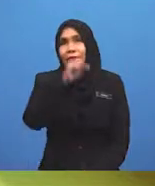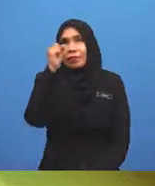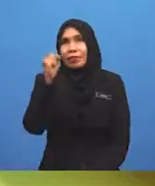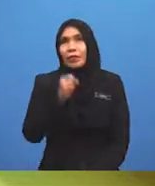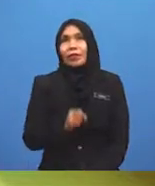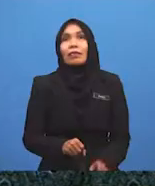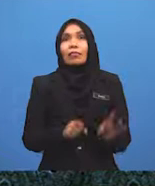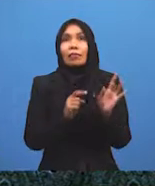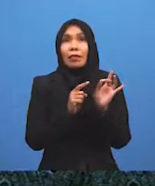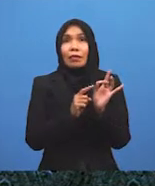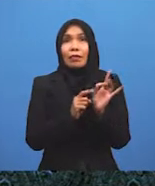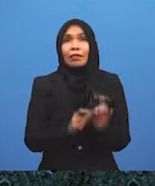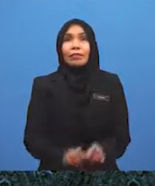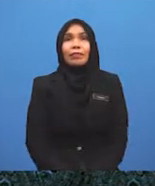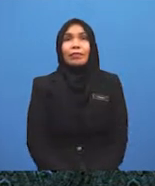Soalan ke-8.